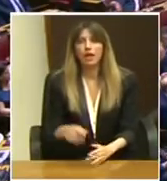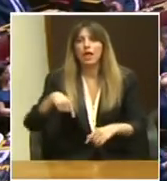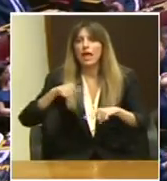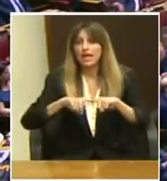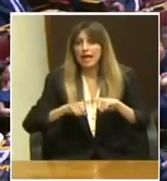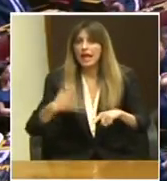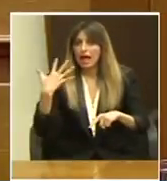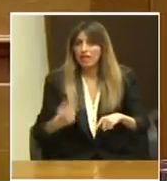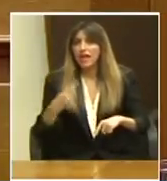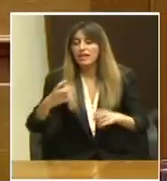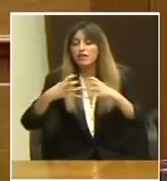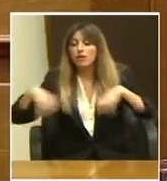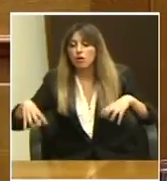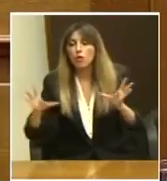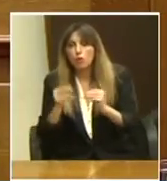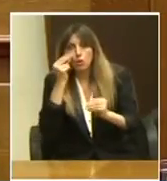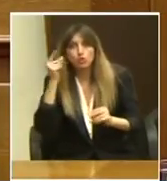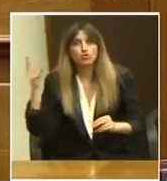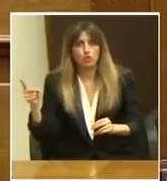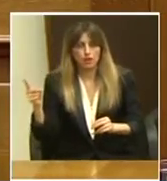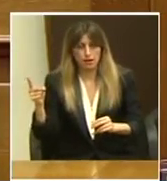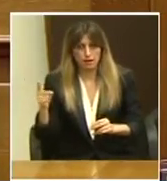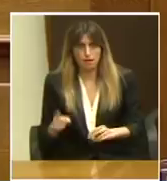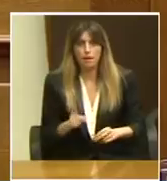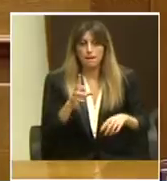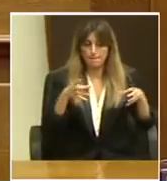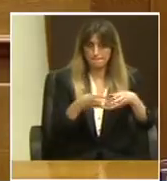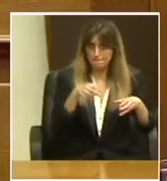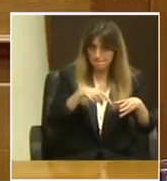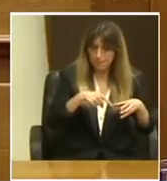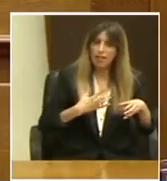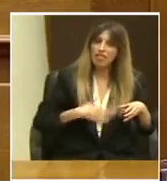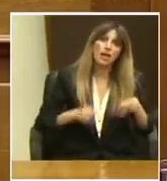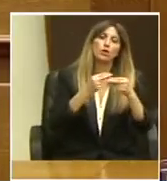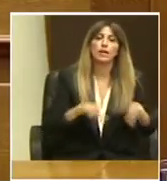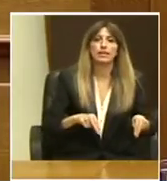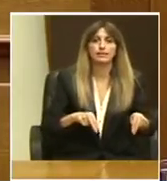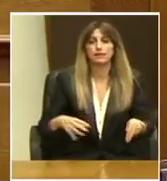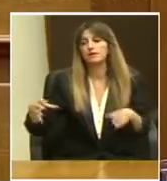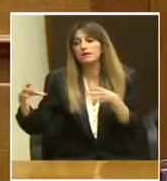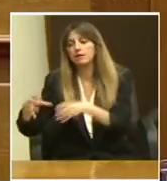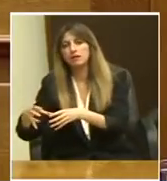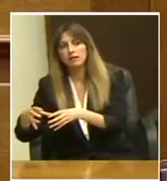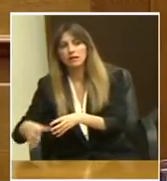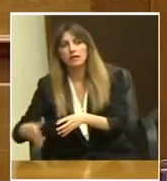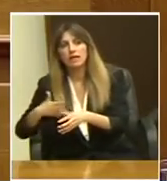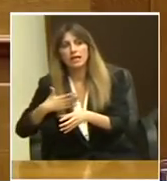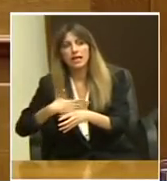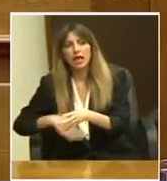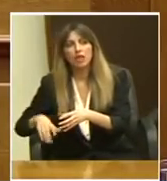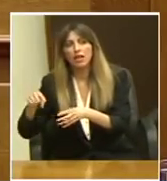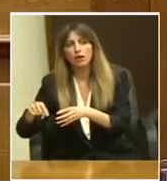στρατόπεδα στο Σκοπιανό. Είναι αυτοί που θέλουν λύση και αυτοί που έχουν κάνει ως αρχή τους πολιτικής τη μη